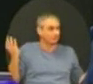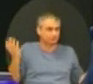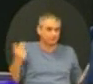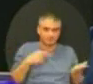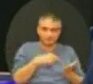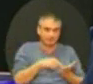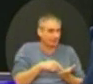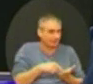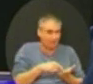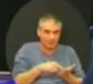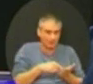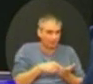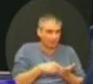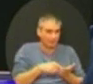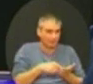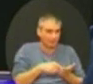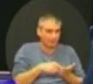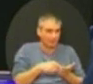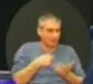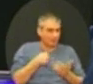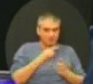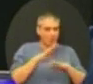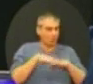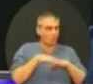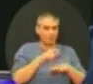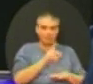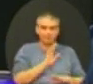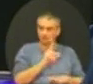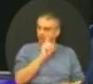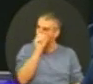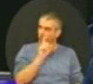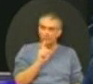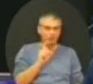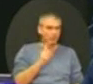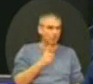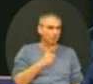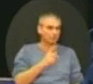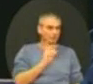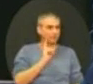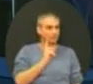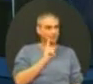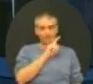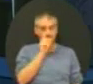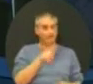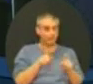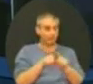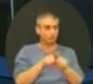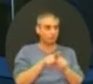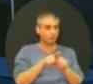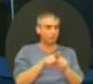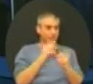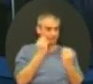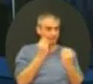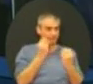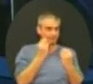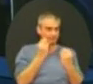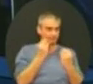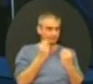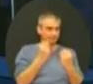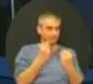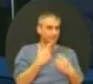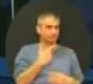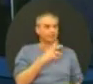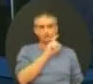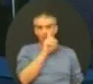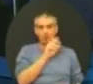לא... לא מומחה בזה. יכול להיות מצב שעוד באותו בוקר... אבל אני חושב שיש